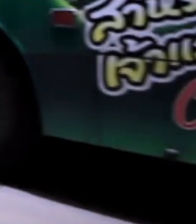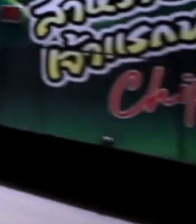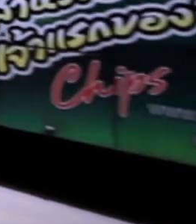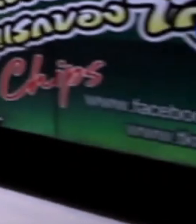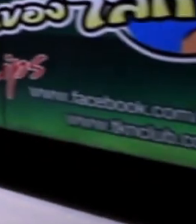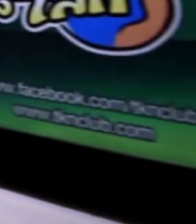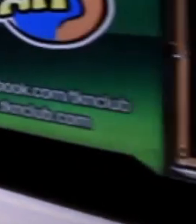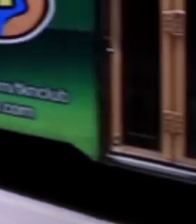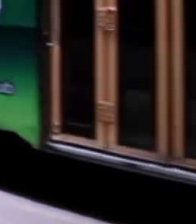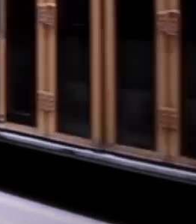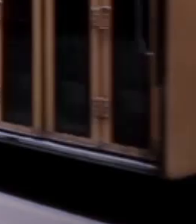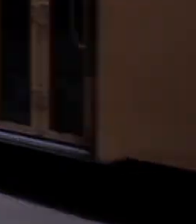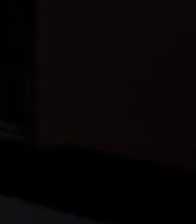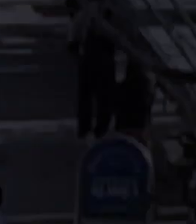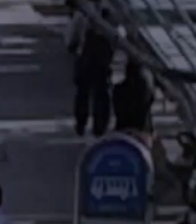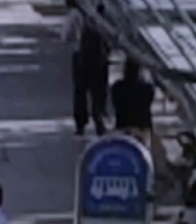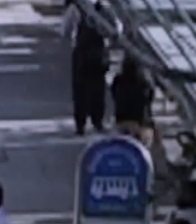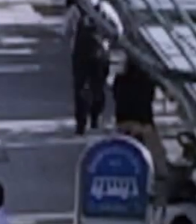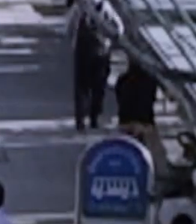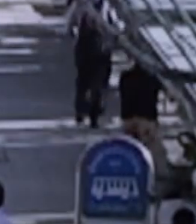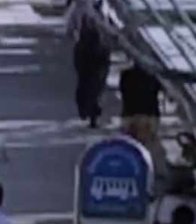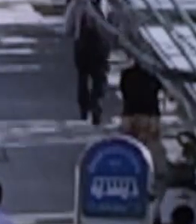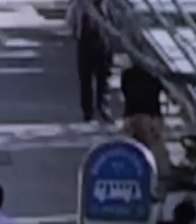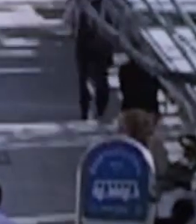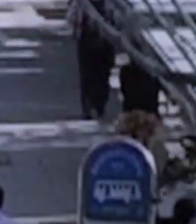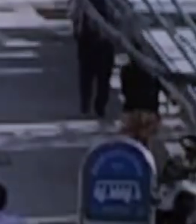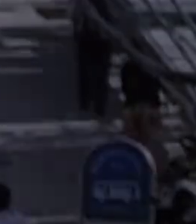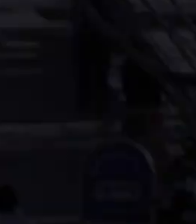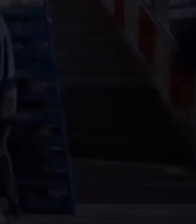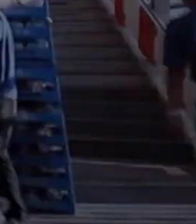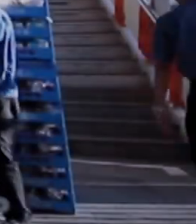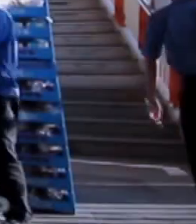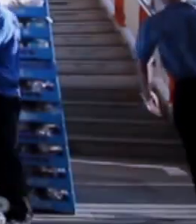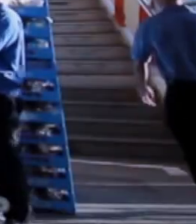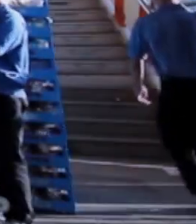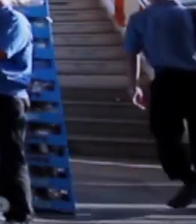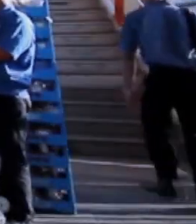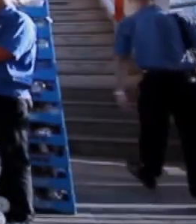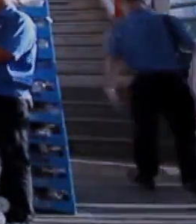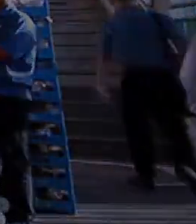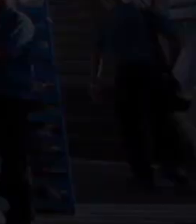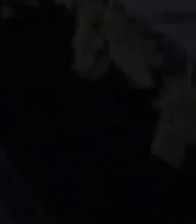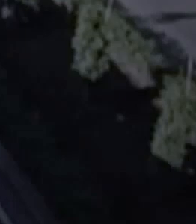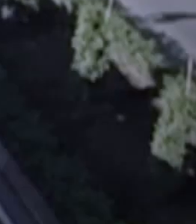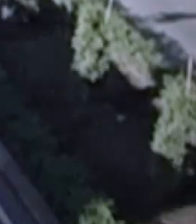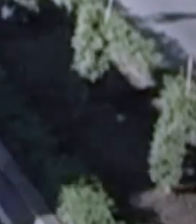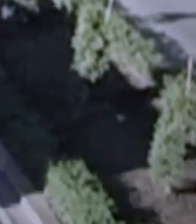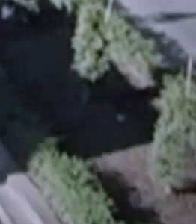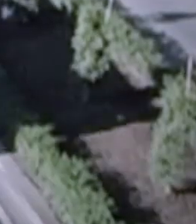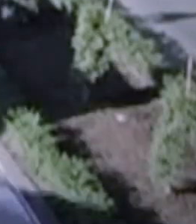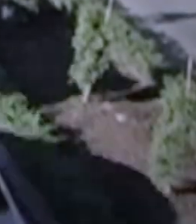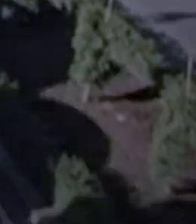เราให้บริการขนส่งมวลชนที่ครอบคลุมพื้นที่ส่วนใหญ่ในกรุงเทพ และปริมณฑ